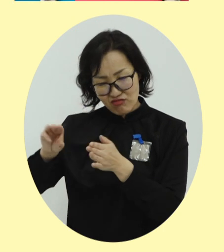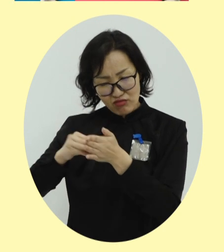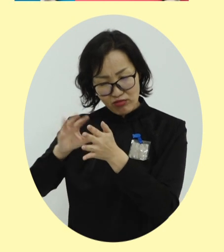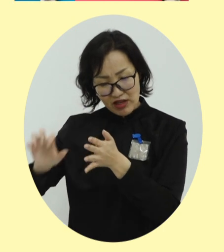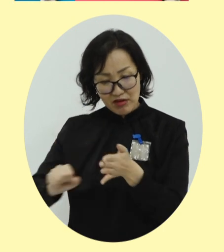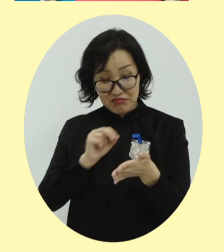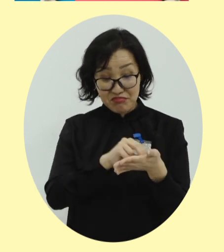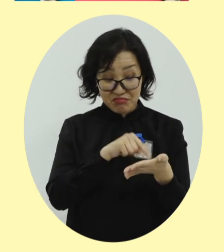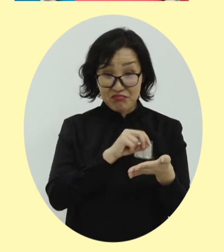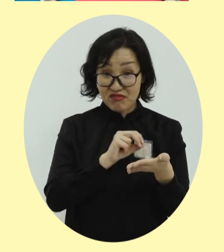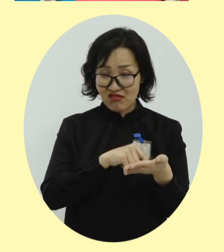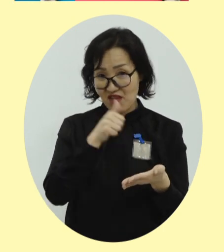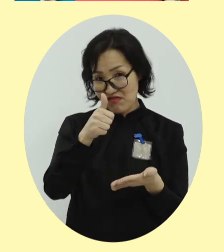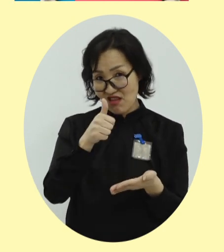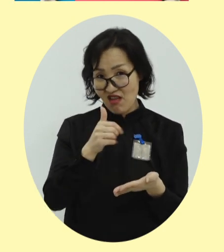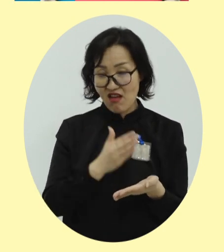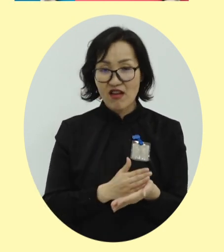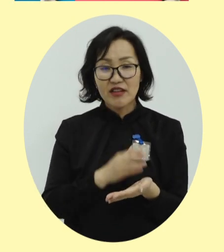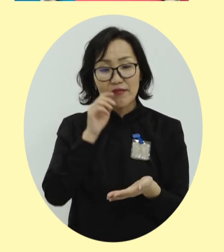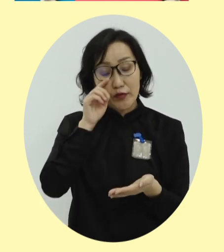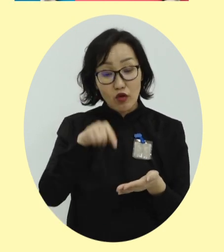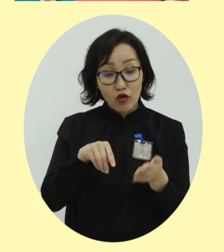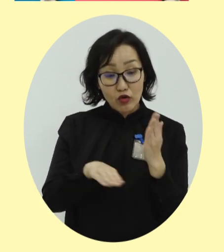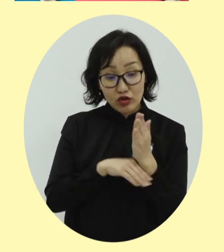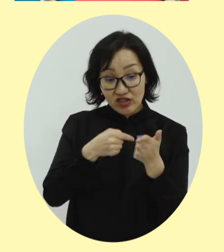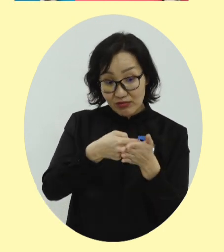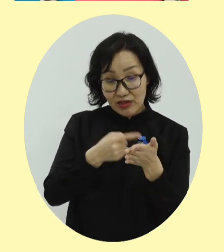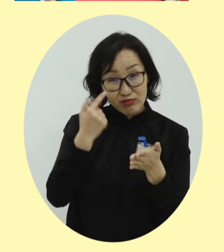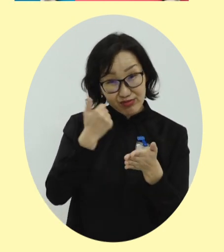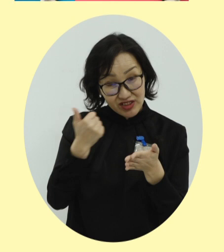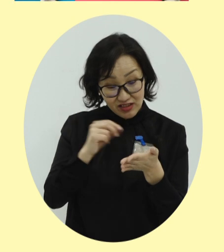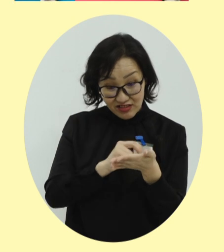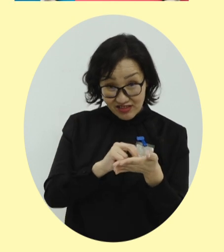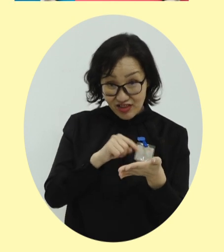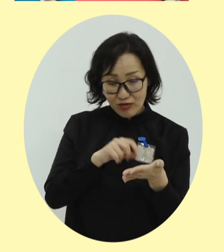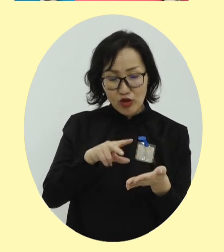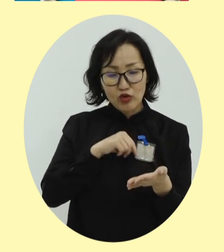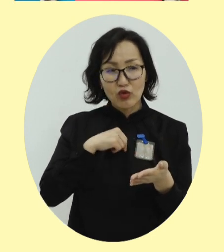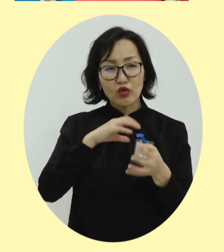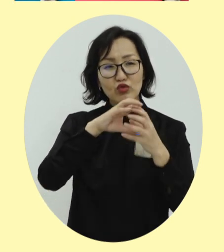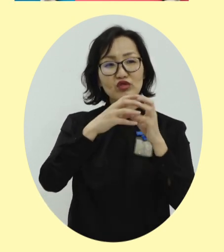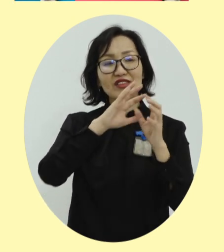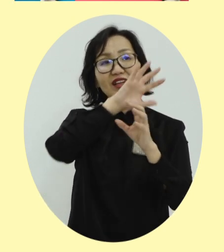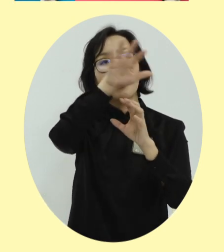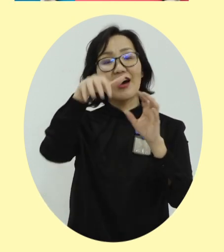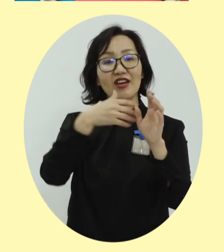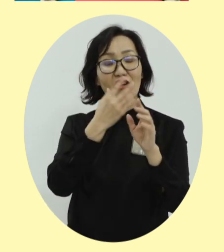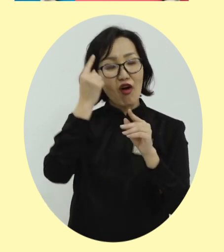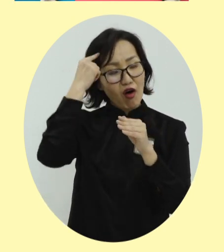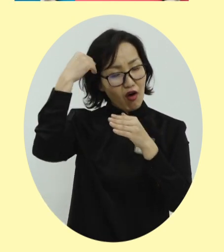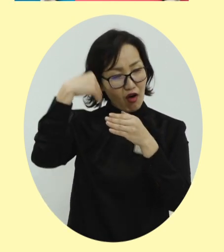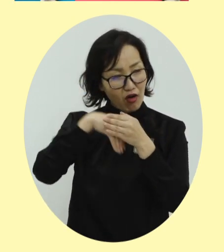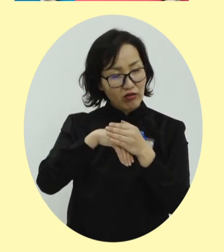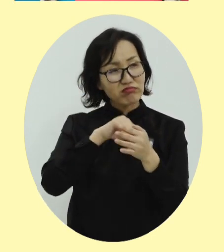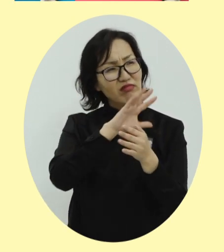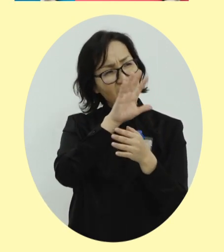талтай. Өдрийн тэмдэглэл хөтөлснөөр хүүхдийн ертөнцийг харах ойлголт ухаарлна,